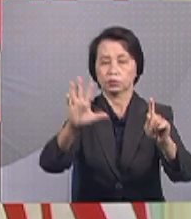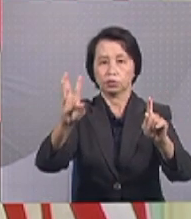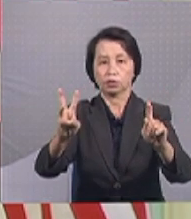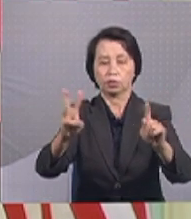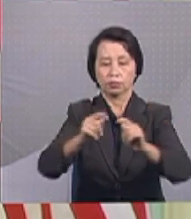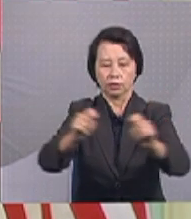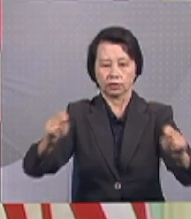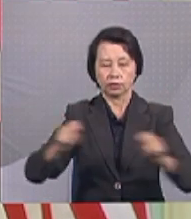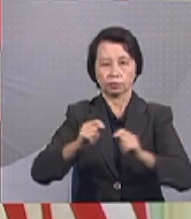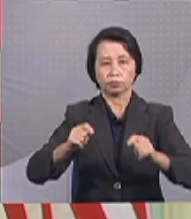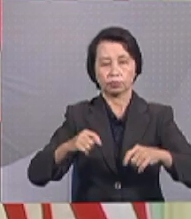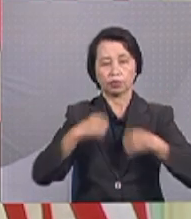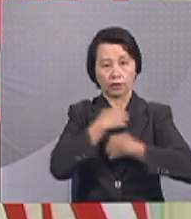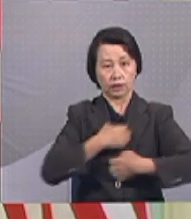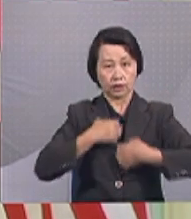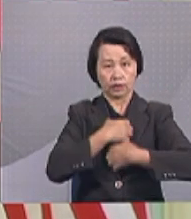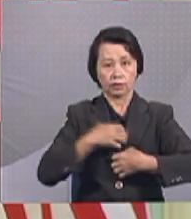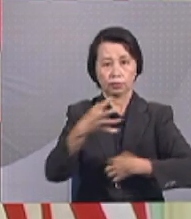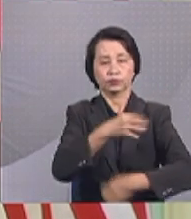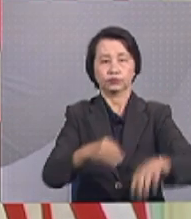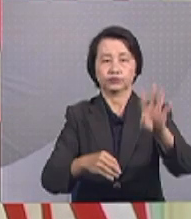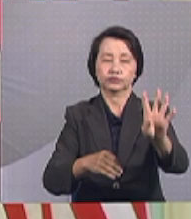1,256 tempat riadah dan